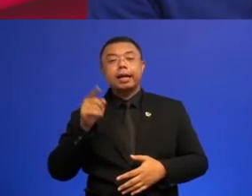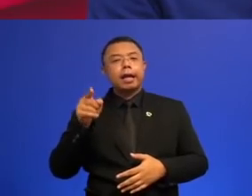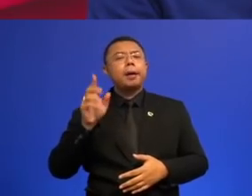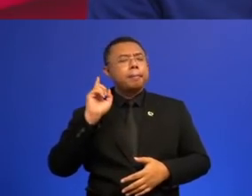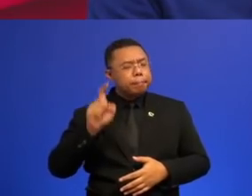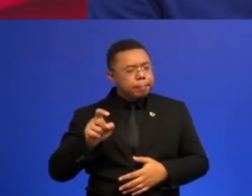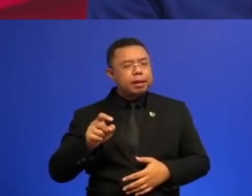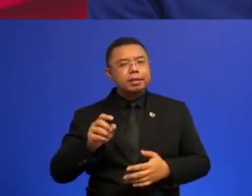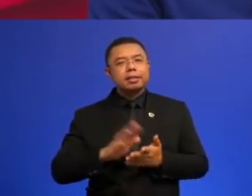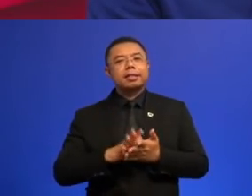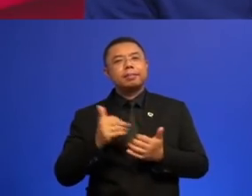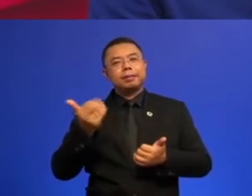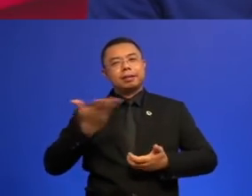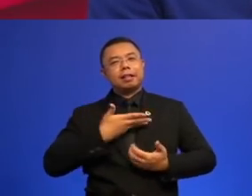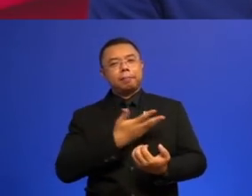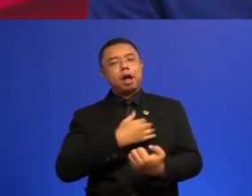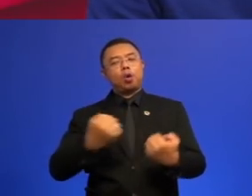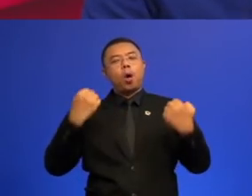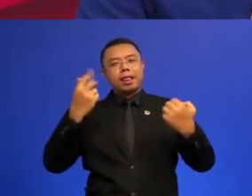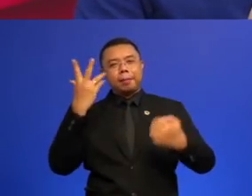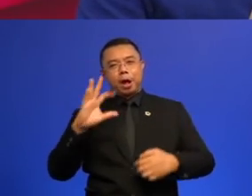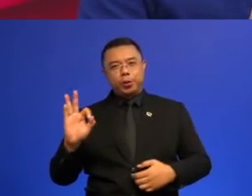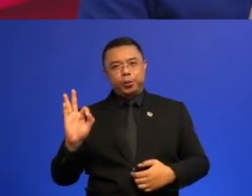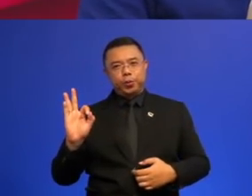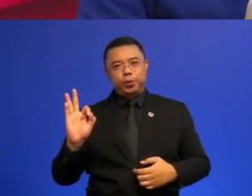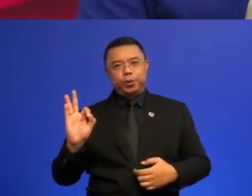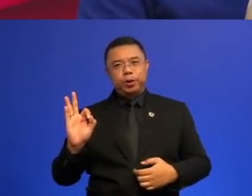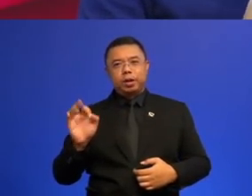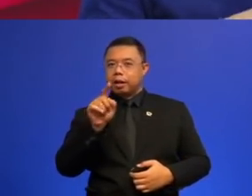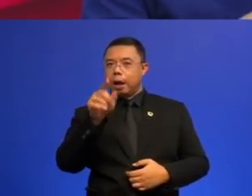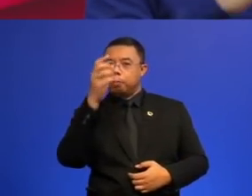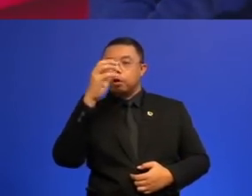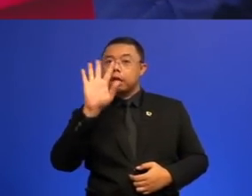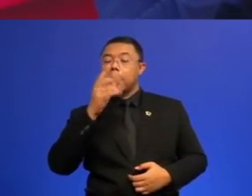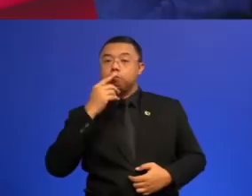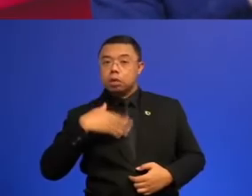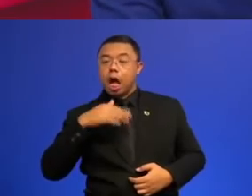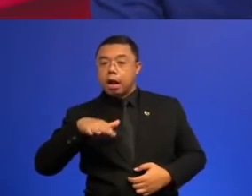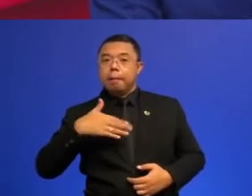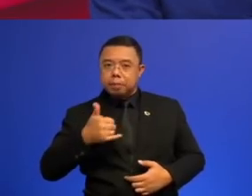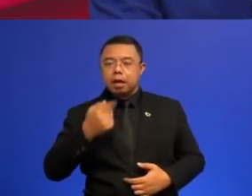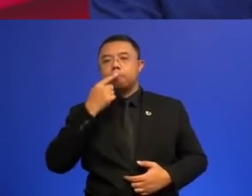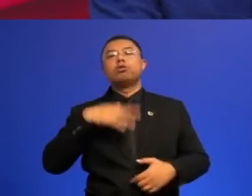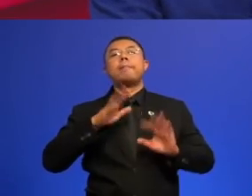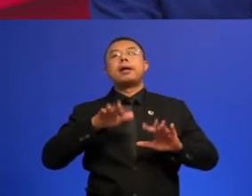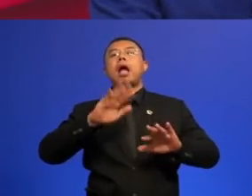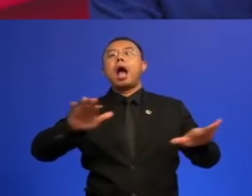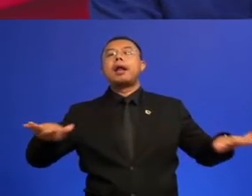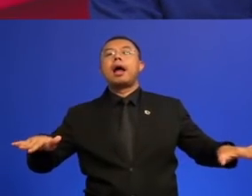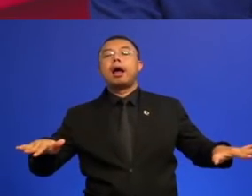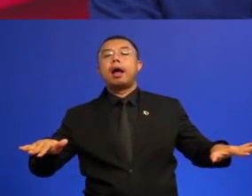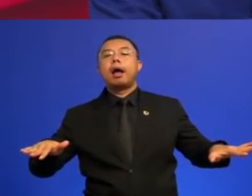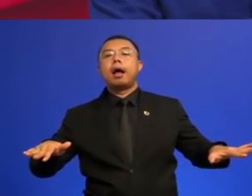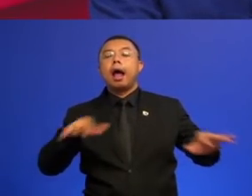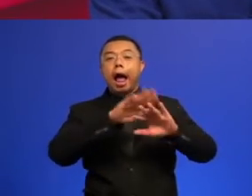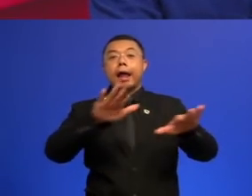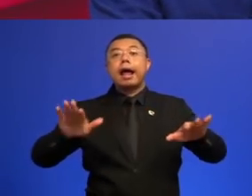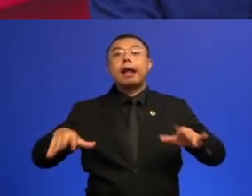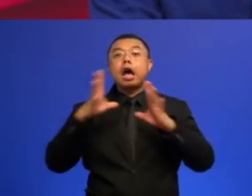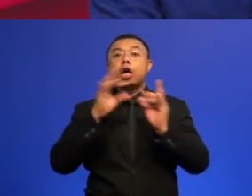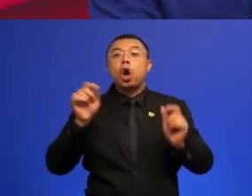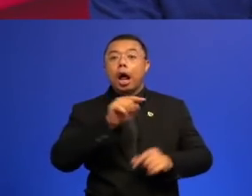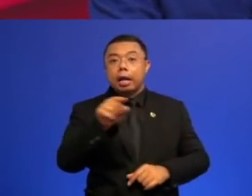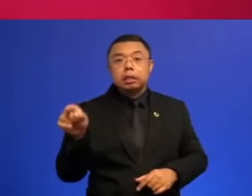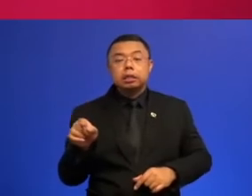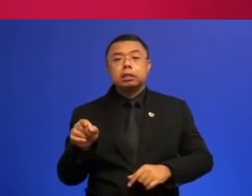akan sekian persen dapat kekuatan baru. Ya, you tidak punya anak, you bisa punya banyak anak. Anak-anak